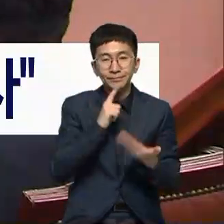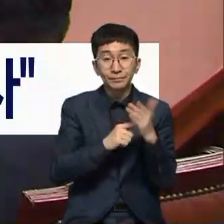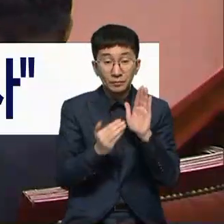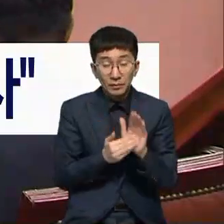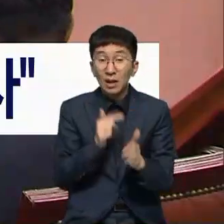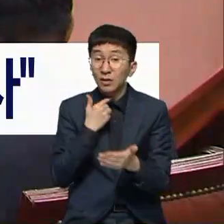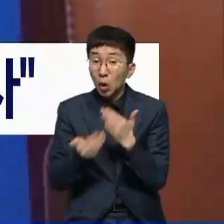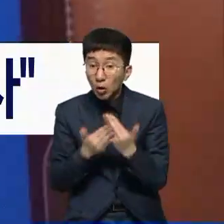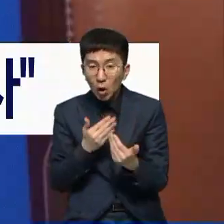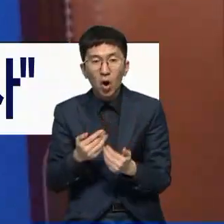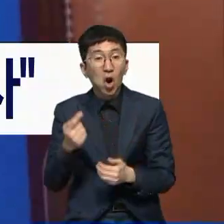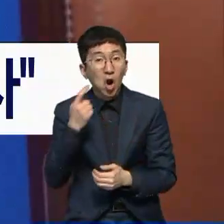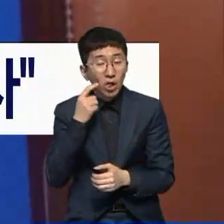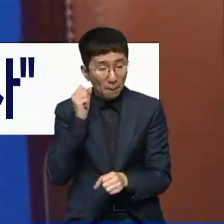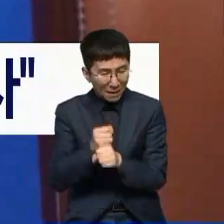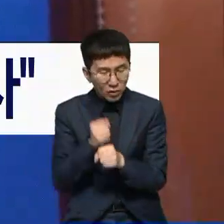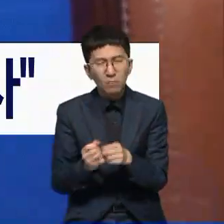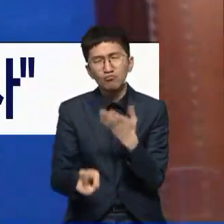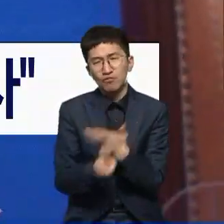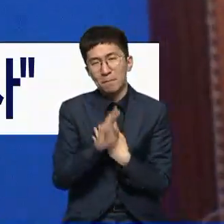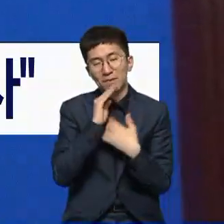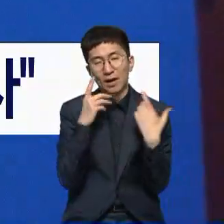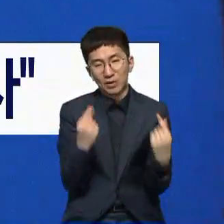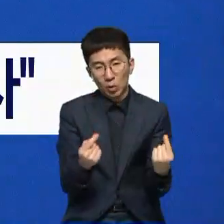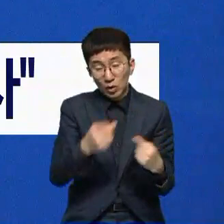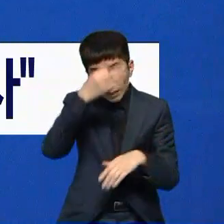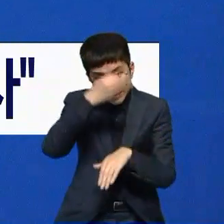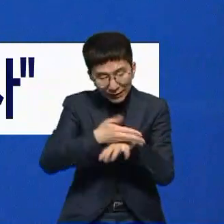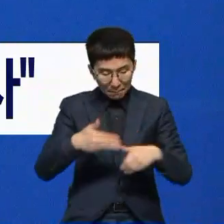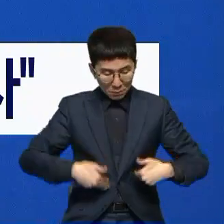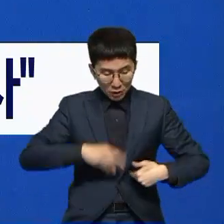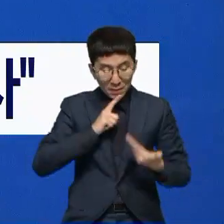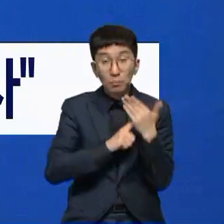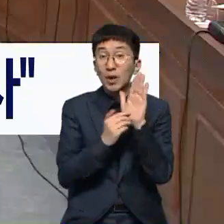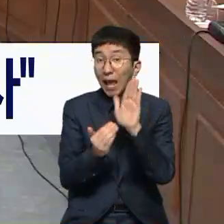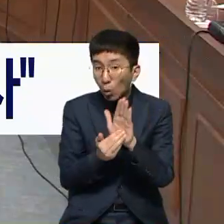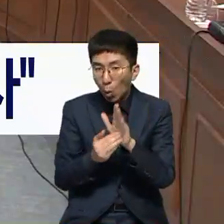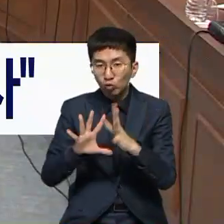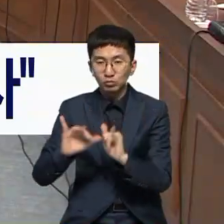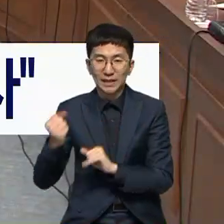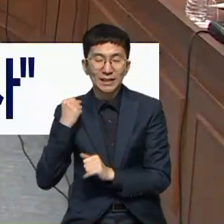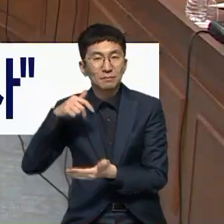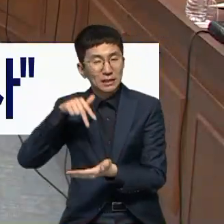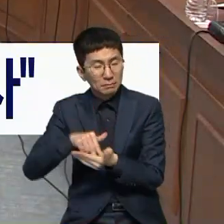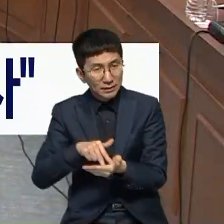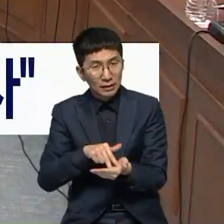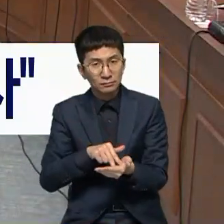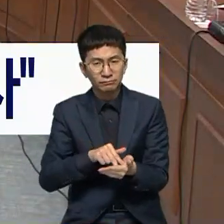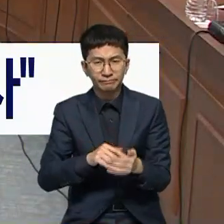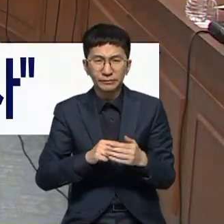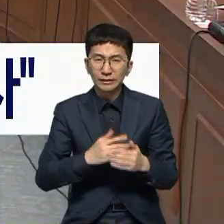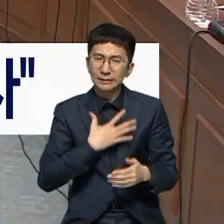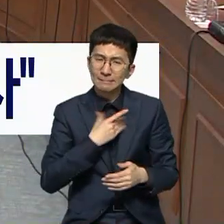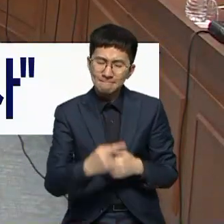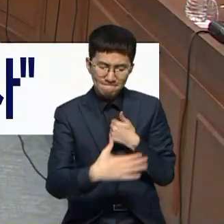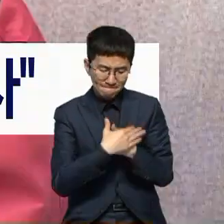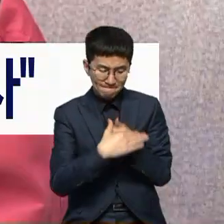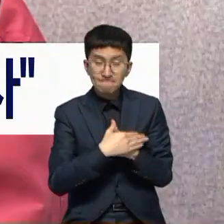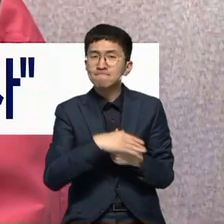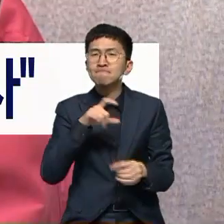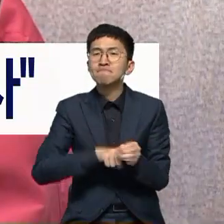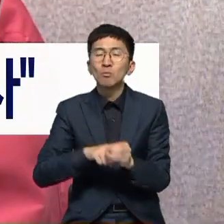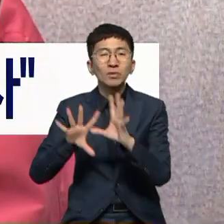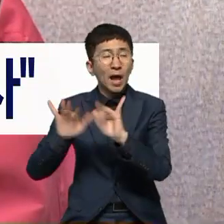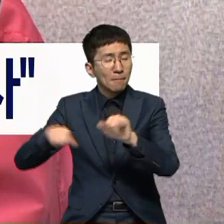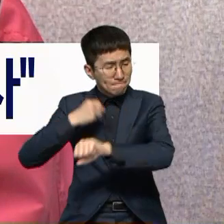투쟁은 명백한 불법 행위라며 진심 어린 사죄를 해야 한다고 촉구했고 국민의힘은 교육부가 대학의 자율성을